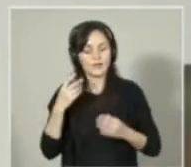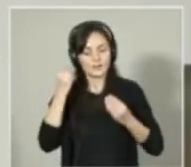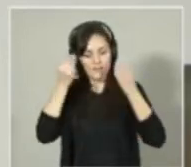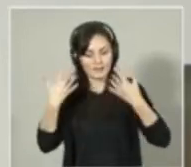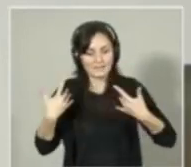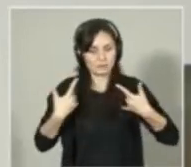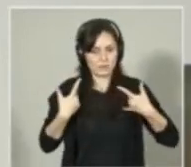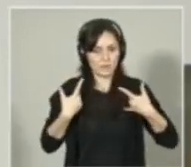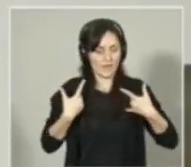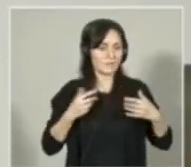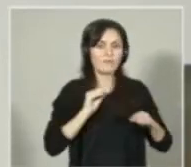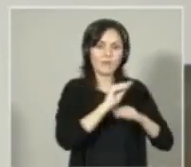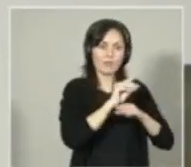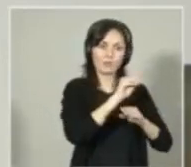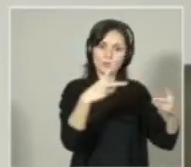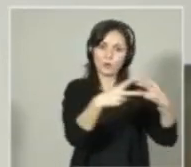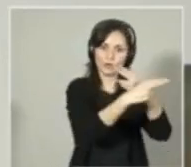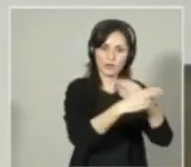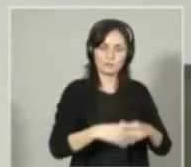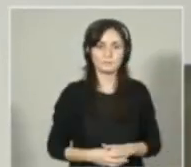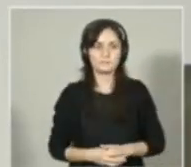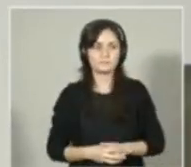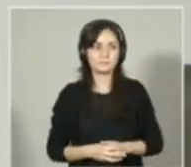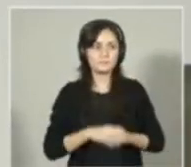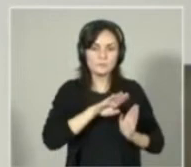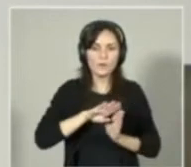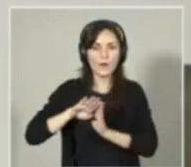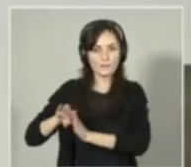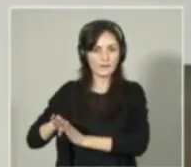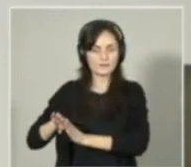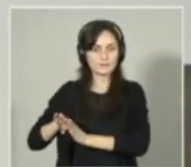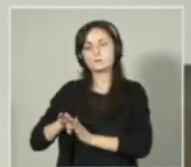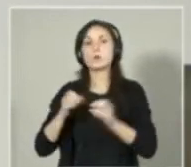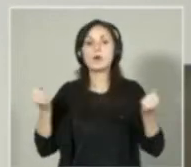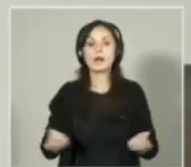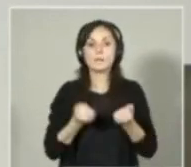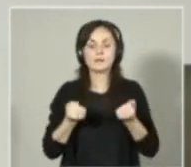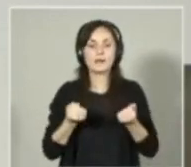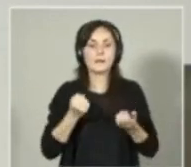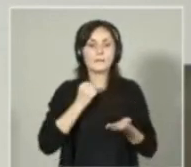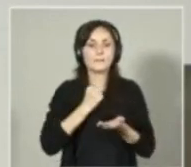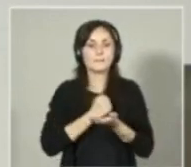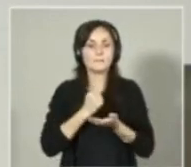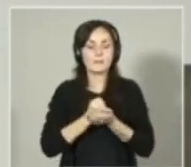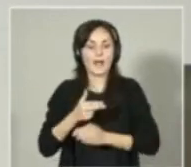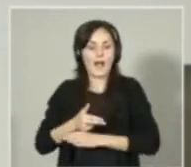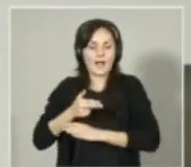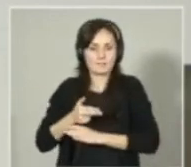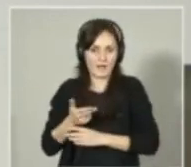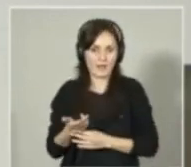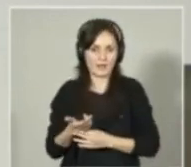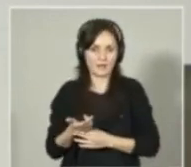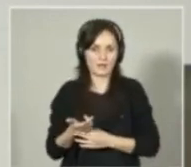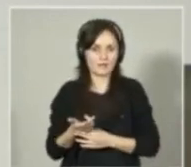del negoci de la guerra. Altrament, des de la campanya Banca Armada i gràcies al suport de cada vegada més dels seus